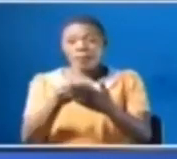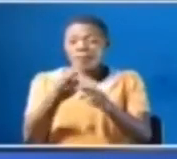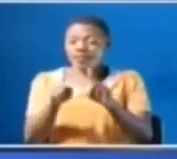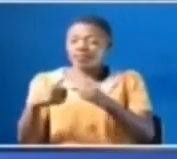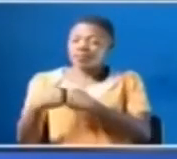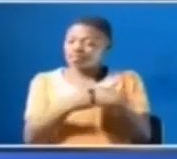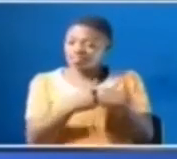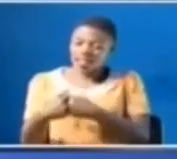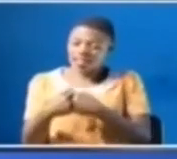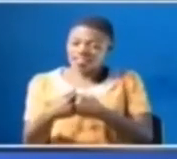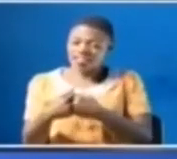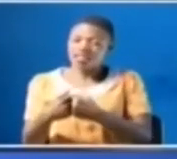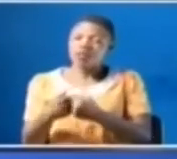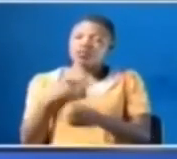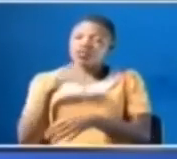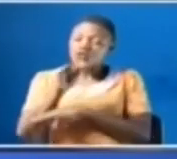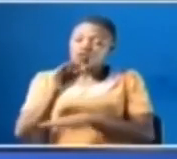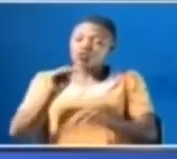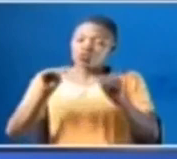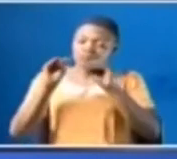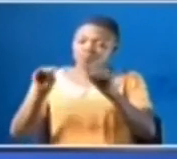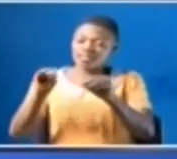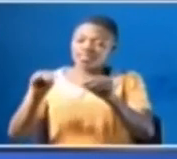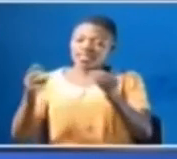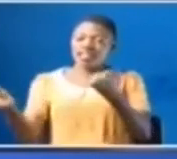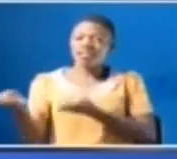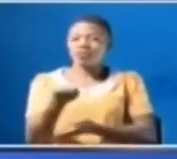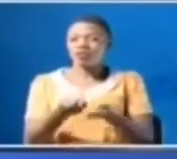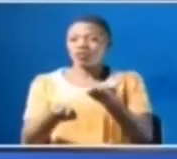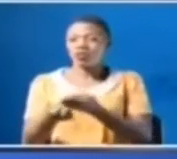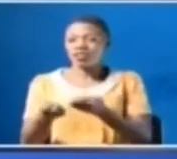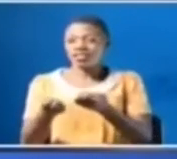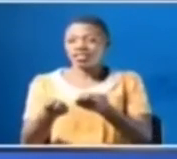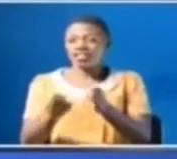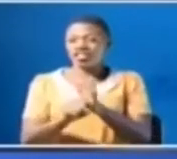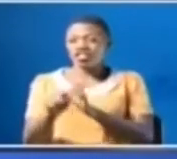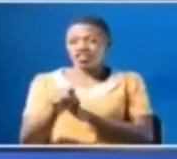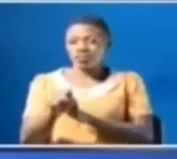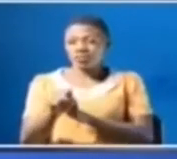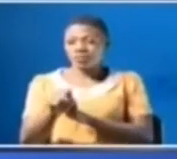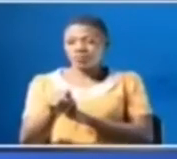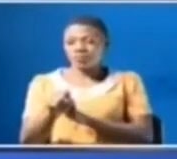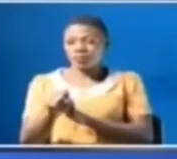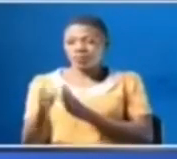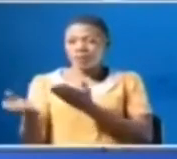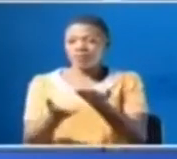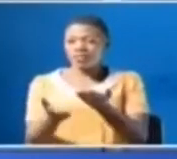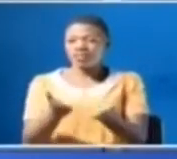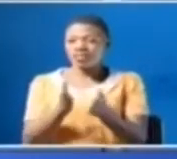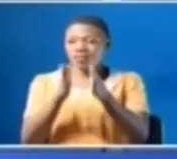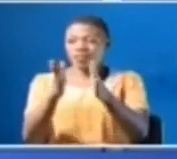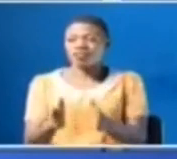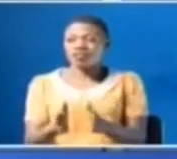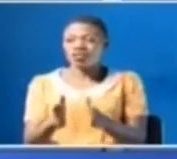ningiwauliza kama wafunza entrepreneurship, entrepreneur ambaye anatengeneza kampuni kubwa. Bwana Ngatia, je,